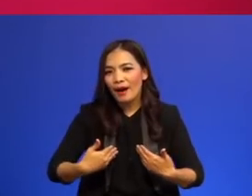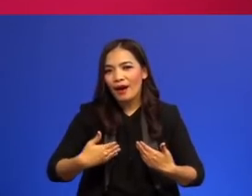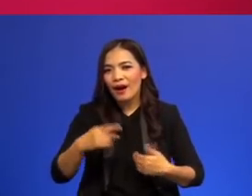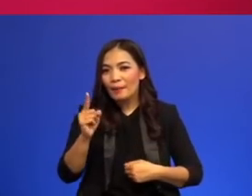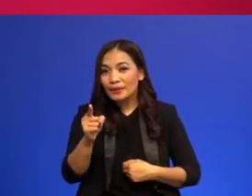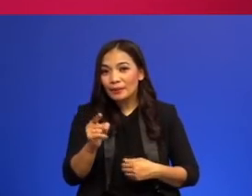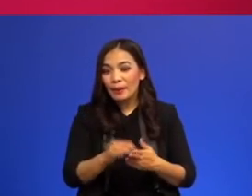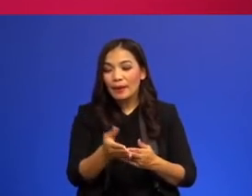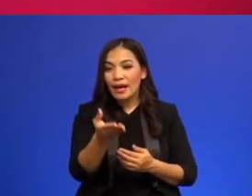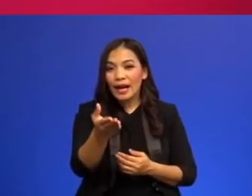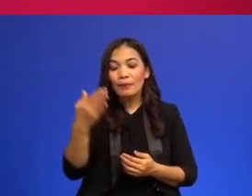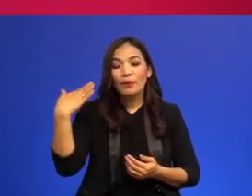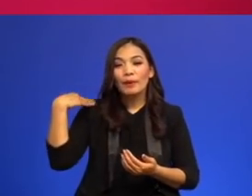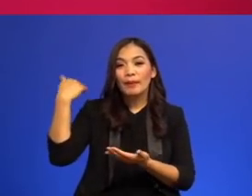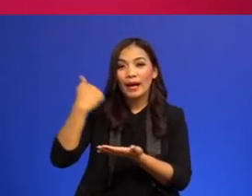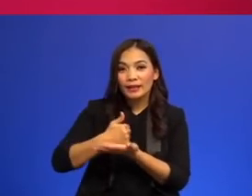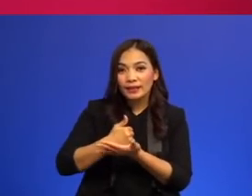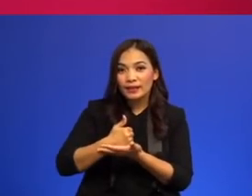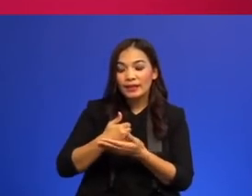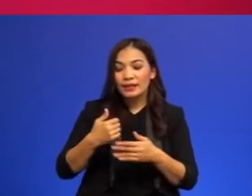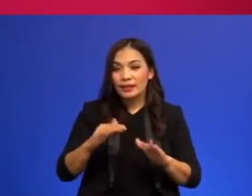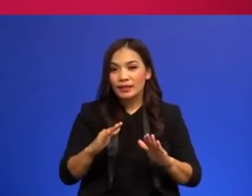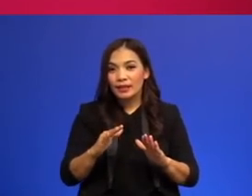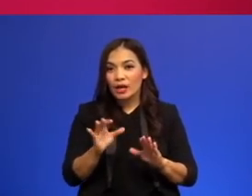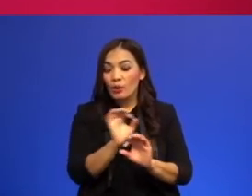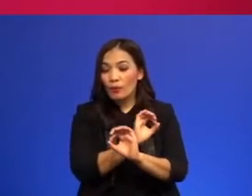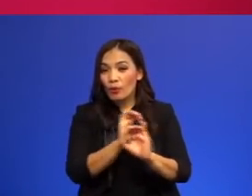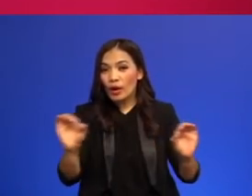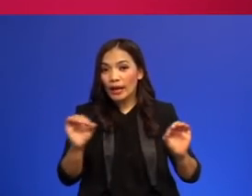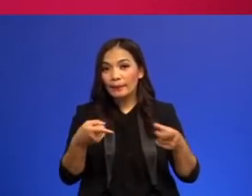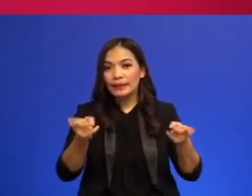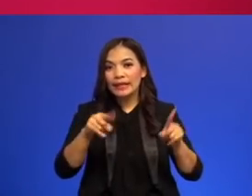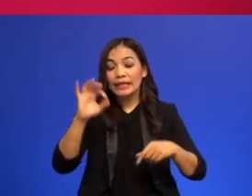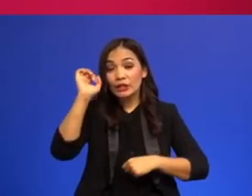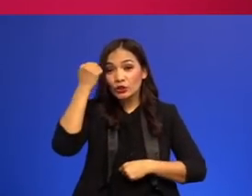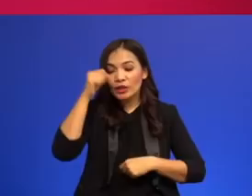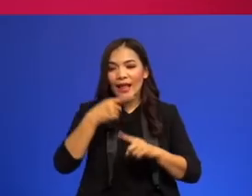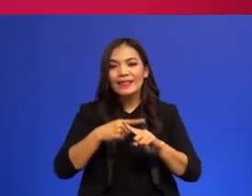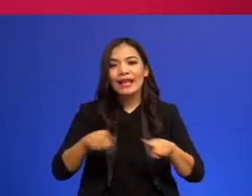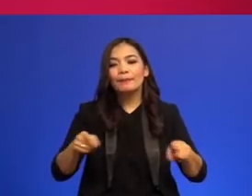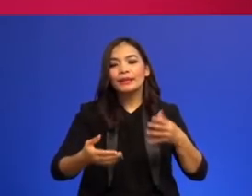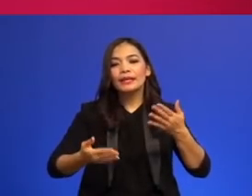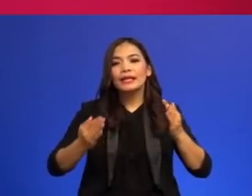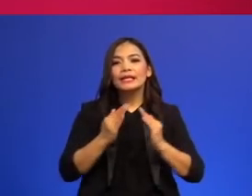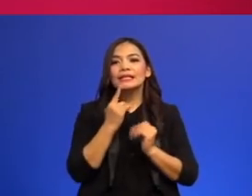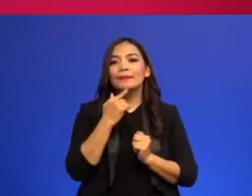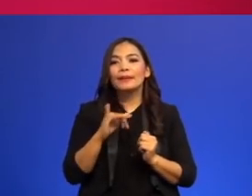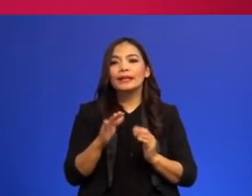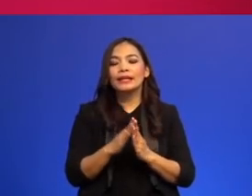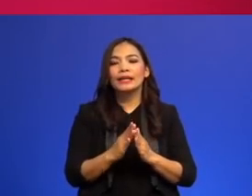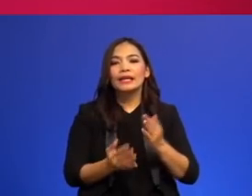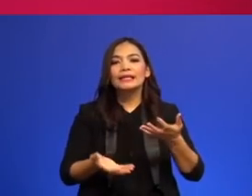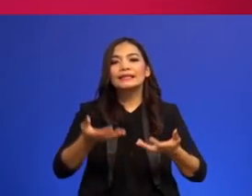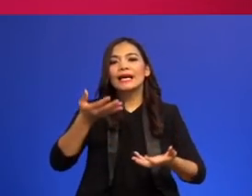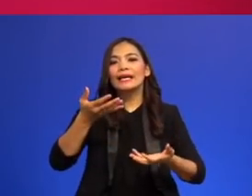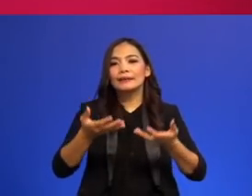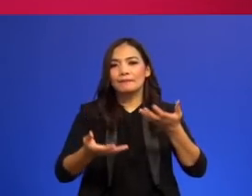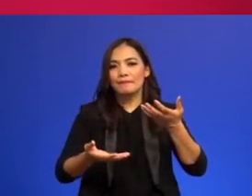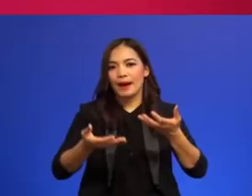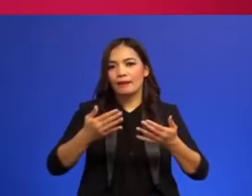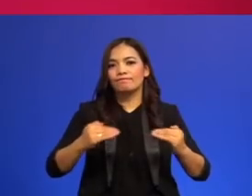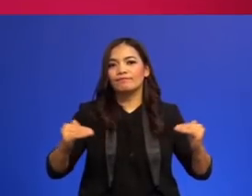Sebab kamu dibebani bukanlah supaya kamu jadi susah, tapi supaya seimbang. 2 Korintus 8 ayat